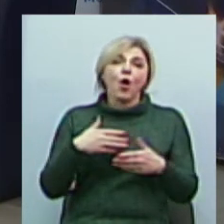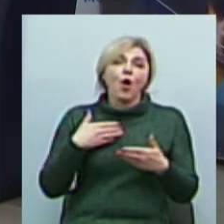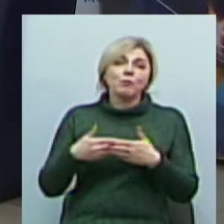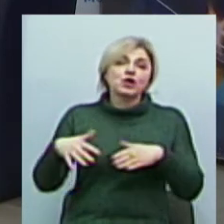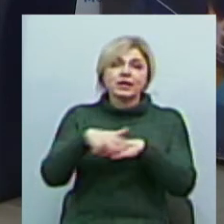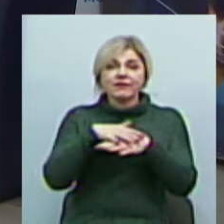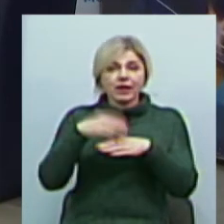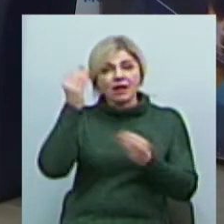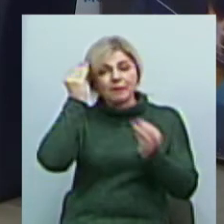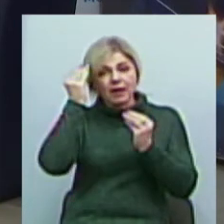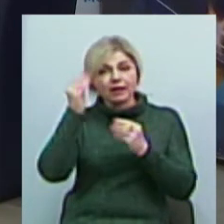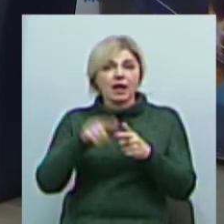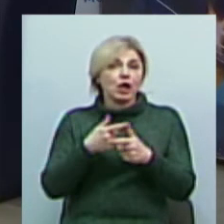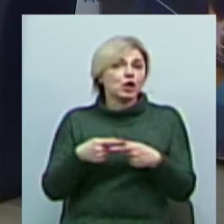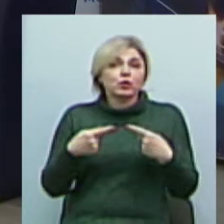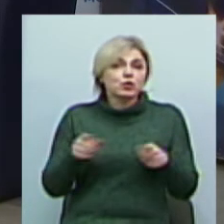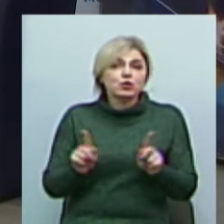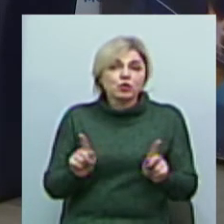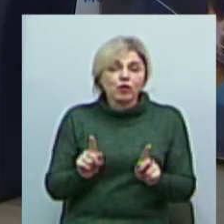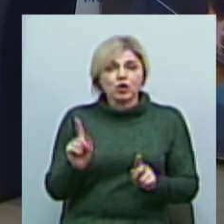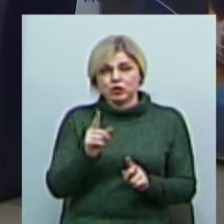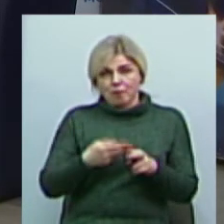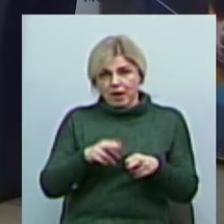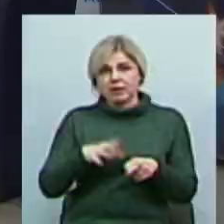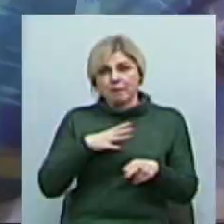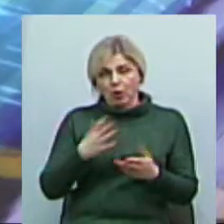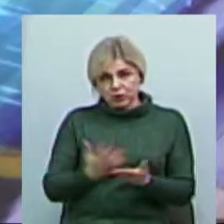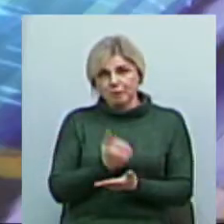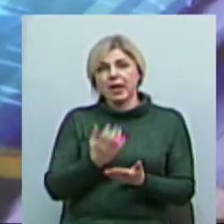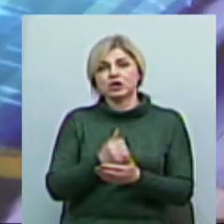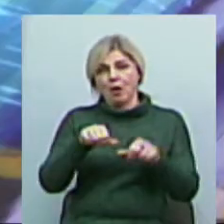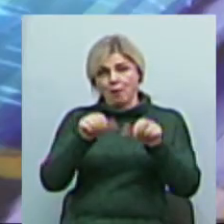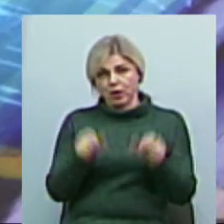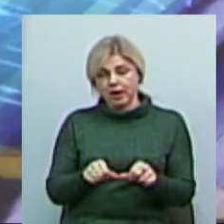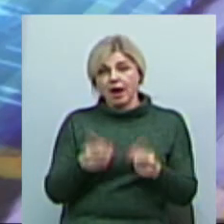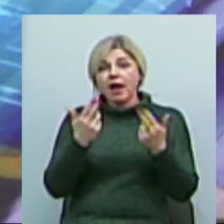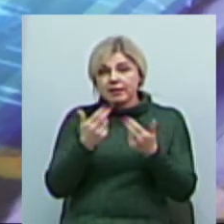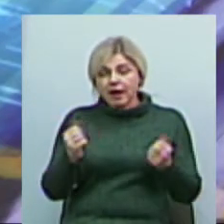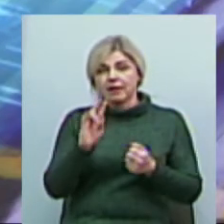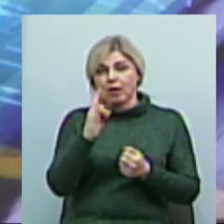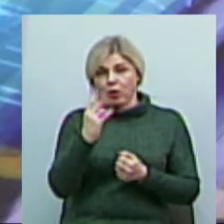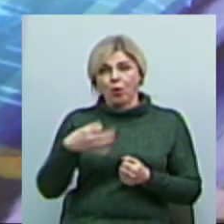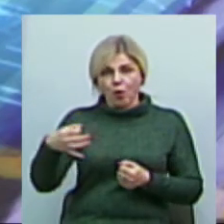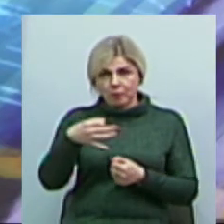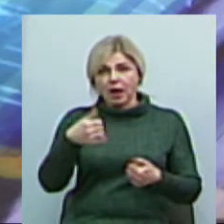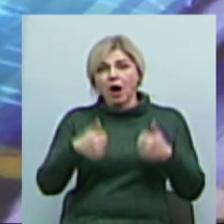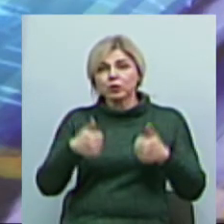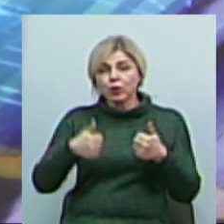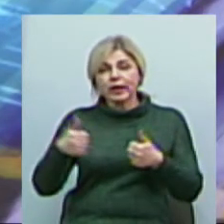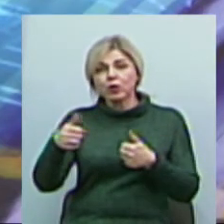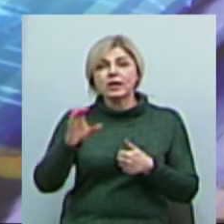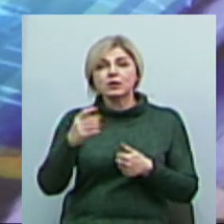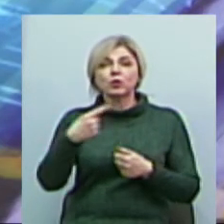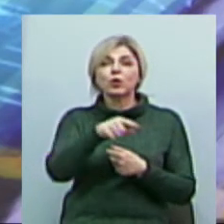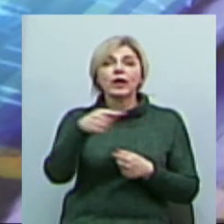либо чего-то еще, чтобы это стало успешной моделью. Да, Николаевская область конкурирует с другими областями за